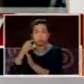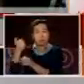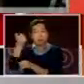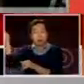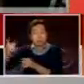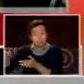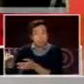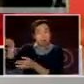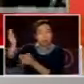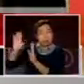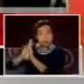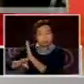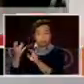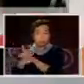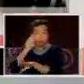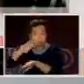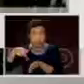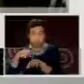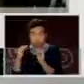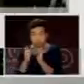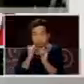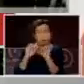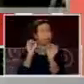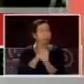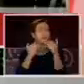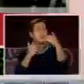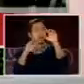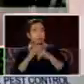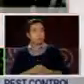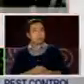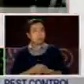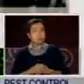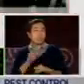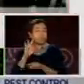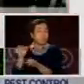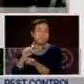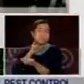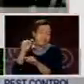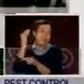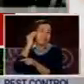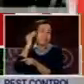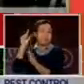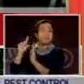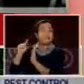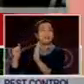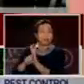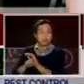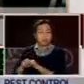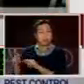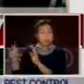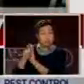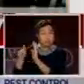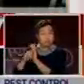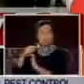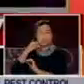crimes or betrayal of public trust, wala na palang limitasyon yon. Iyan, kung hindi ka nag-aaral ng batas. Sabi ng batas, you apply the rule